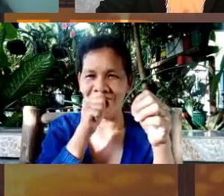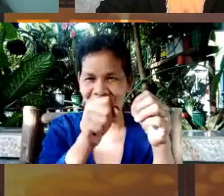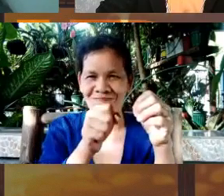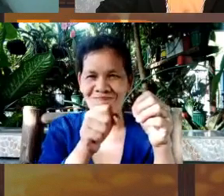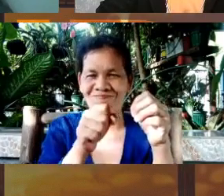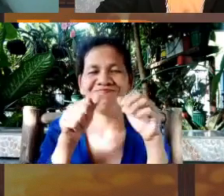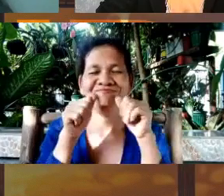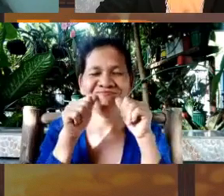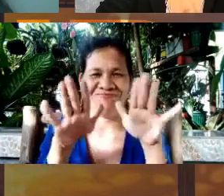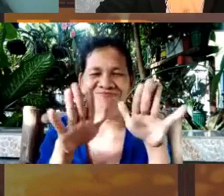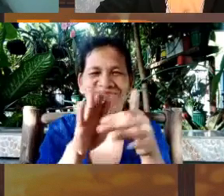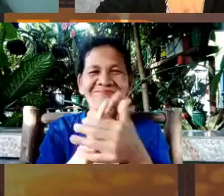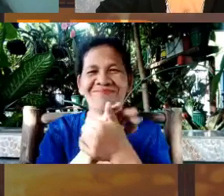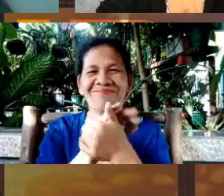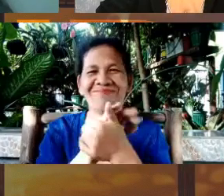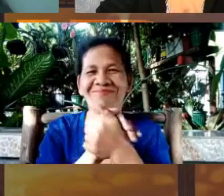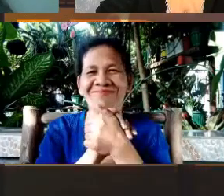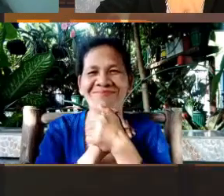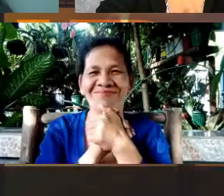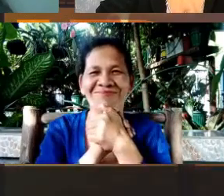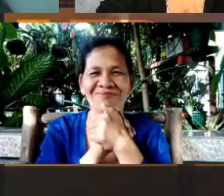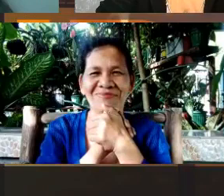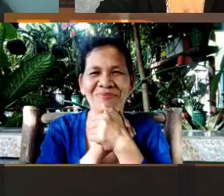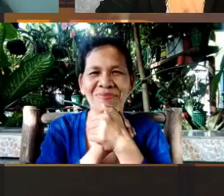ka. Salamat, Brother Ronel Aguilar.